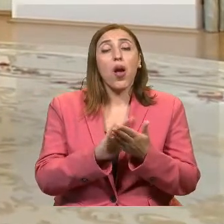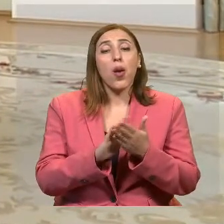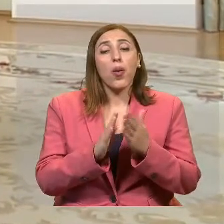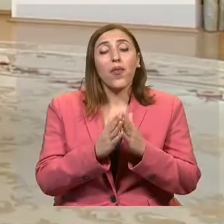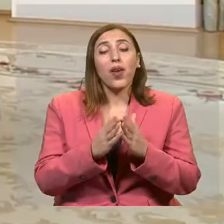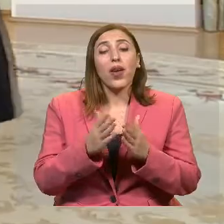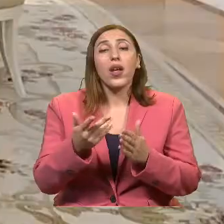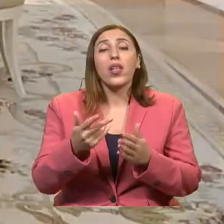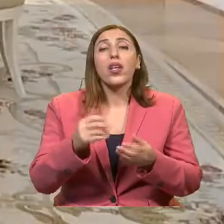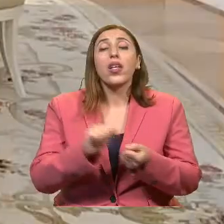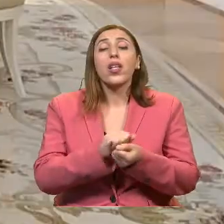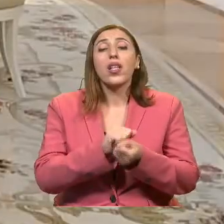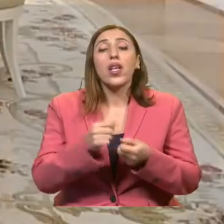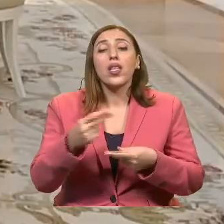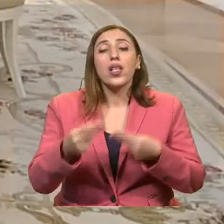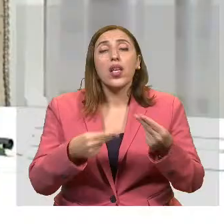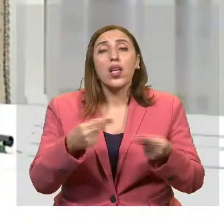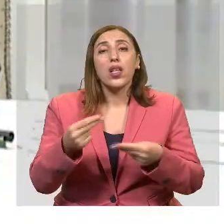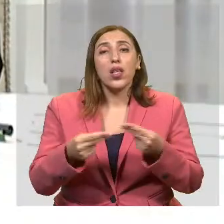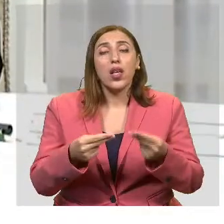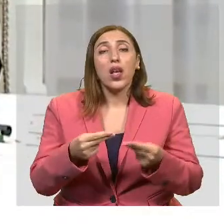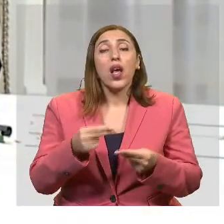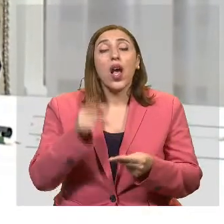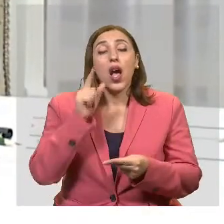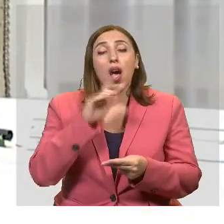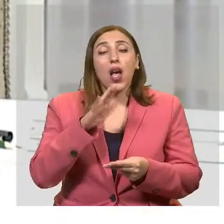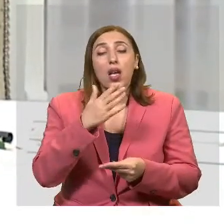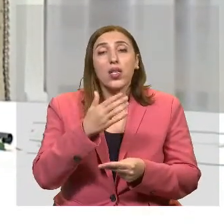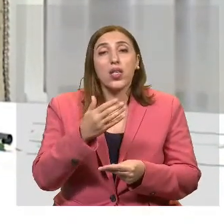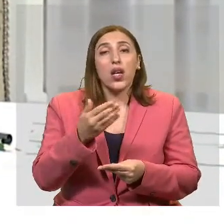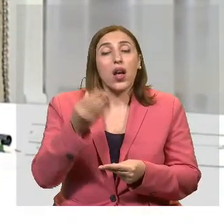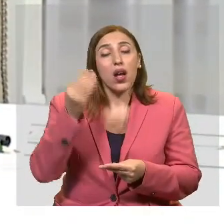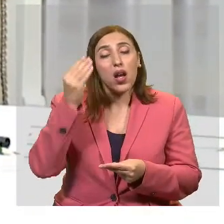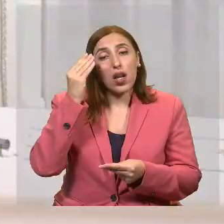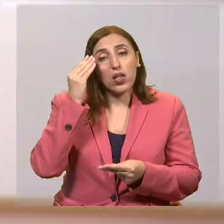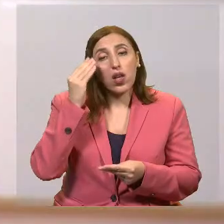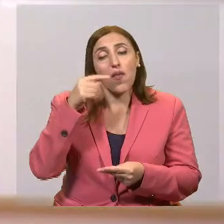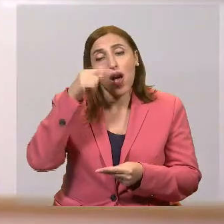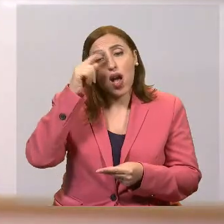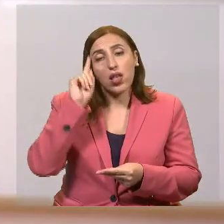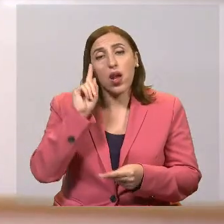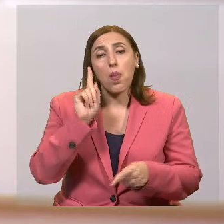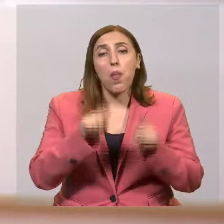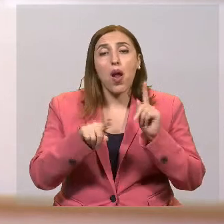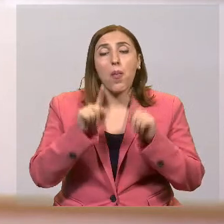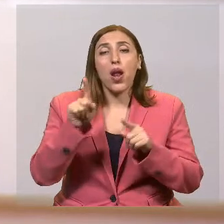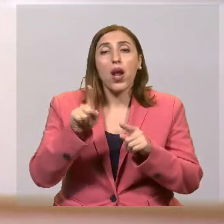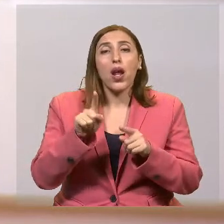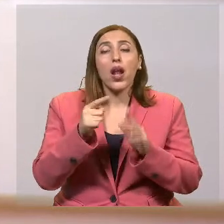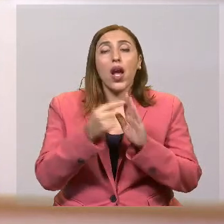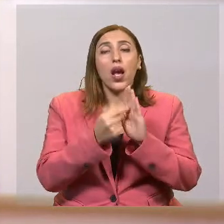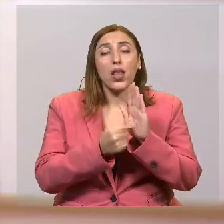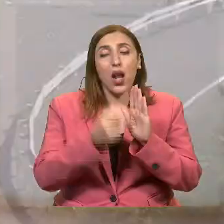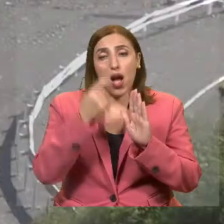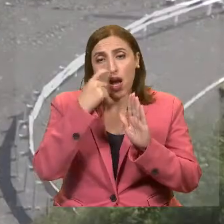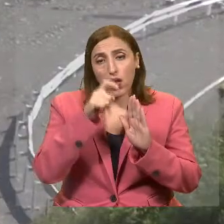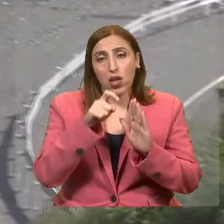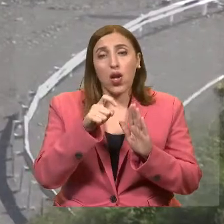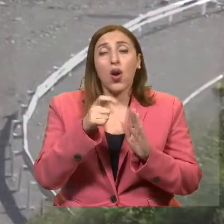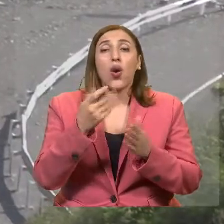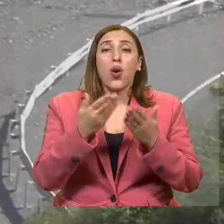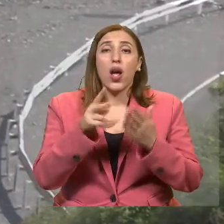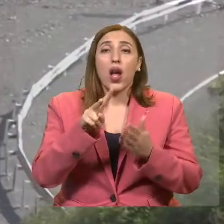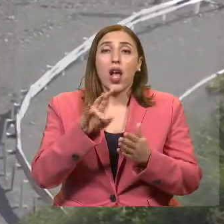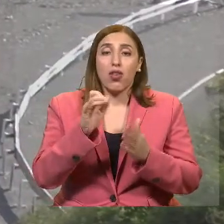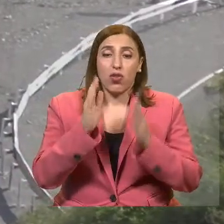Եռակողմ պայմանավորվածություններին, որոնք հայկական կողմի գնահատմամբ Ադրբեջանը պարբերաբար խախտում է, ինչի հետևանքներից մեկը Լաչինի